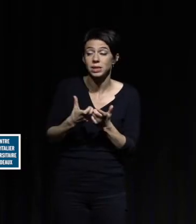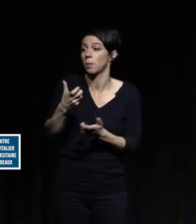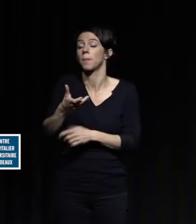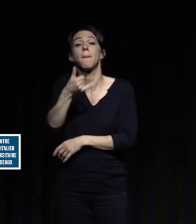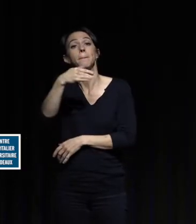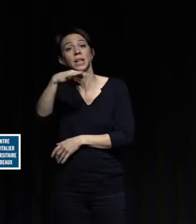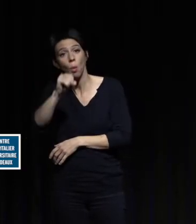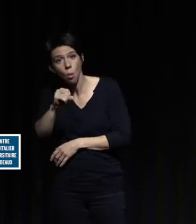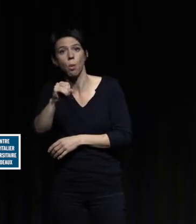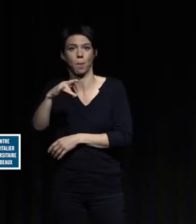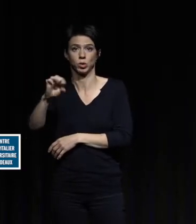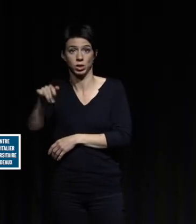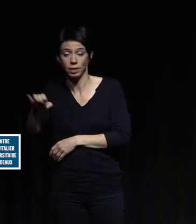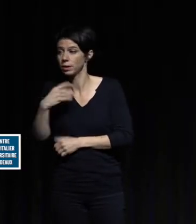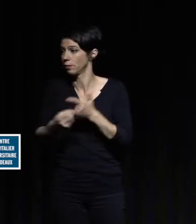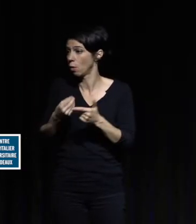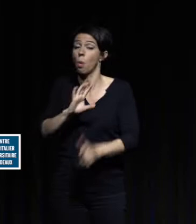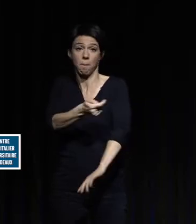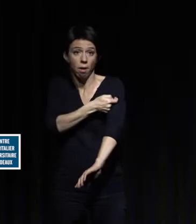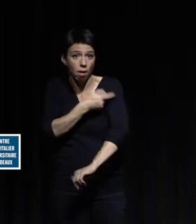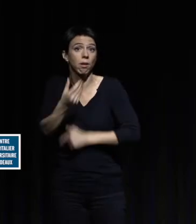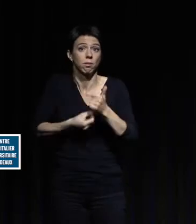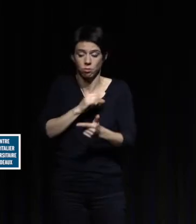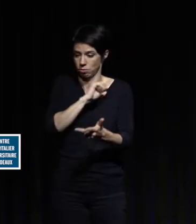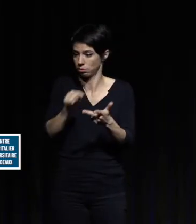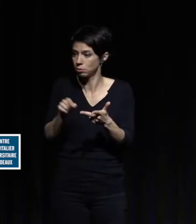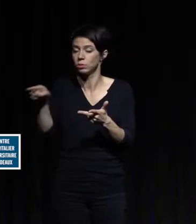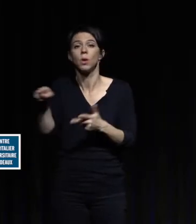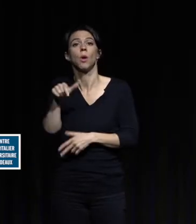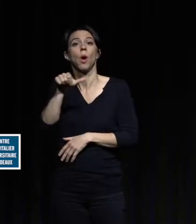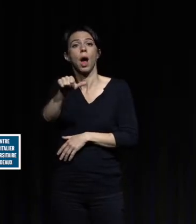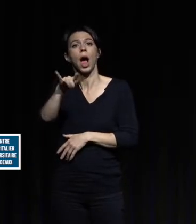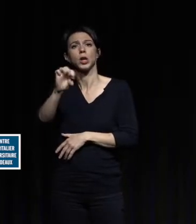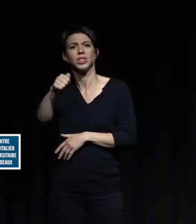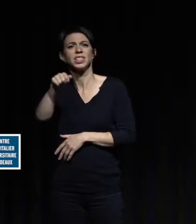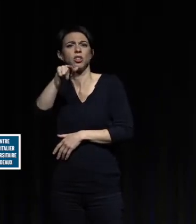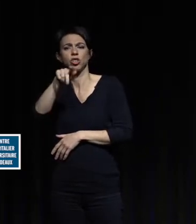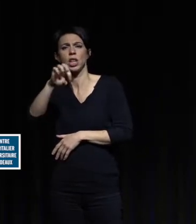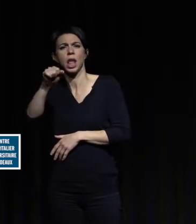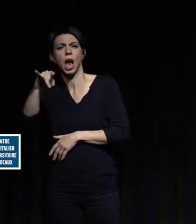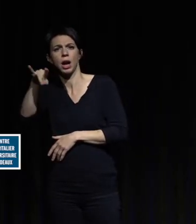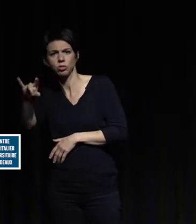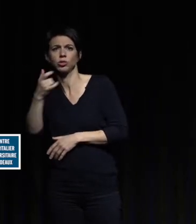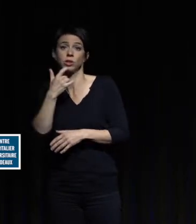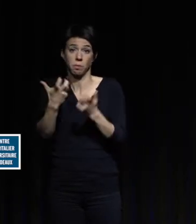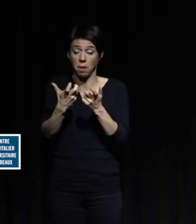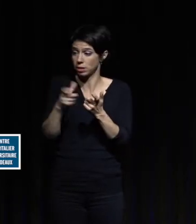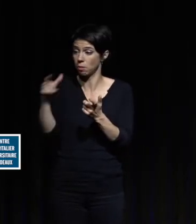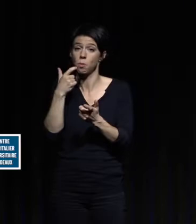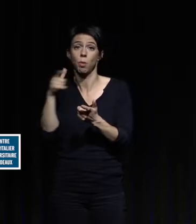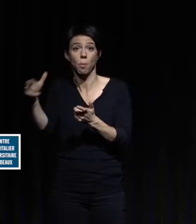microprogestative, contraception par implant, contraception par agoniste de la GnRH, le plus connu est le décapeptyle,